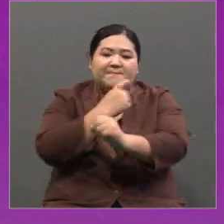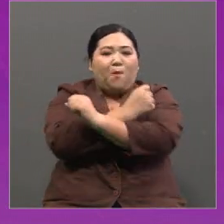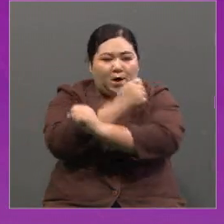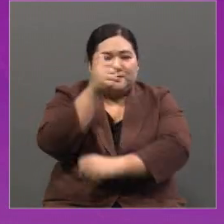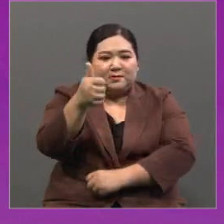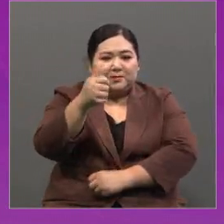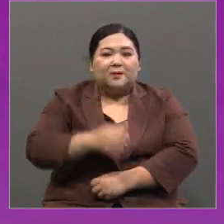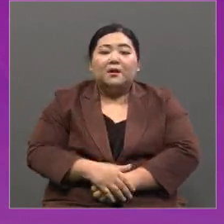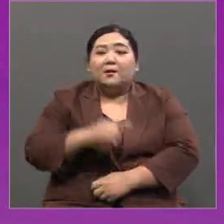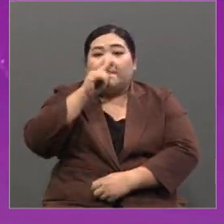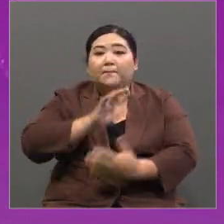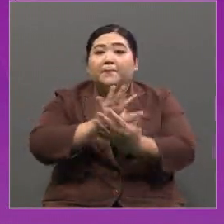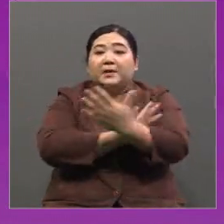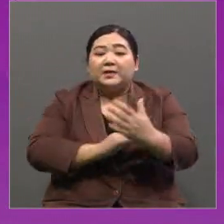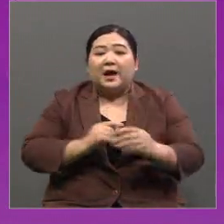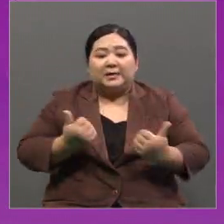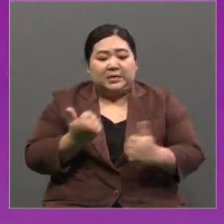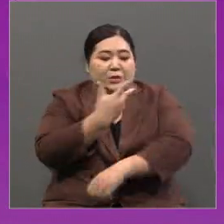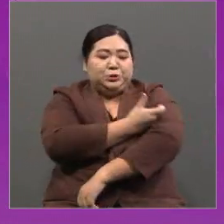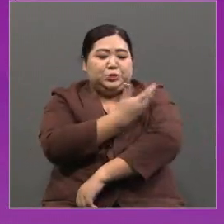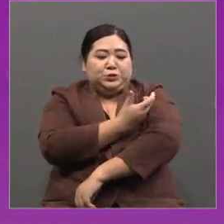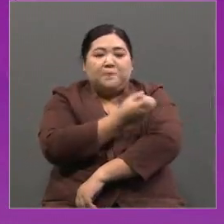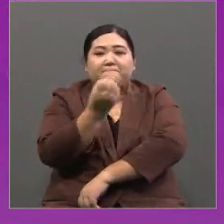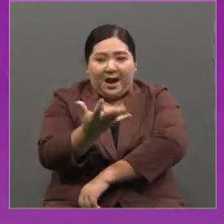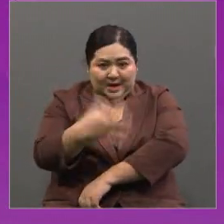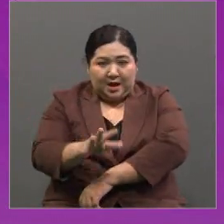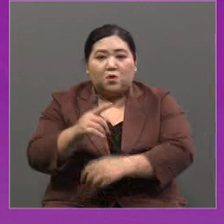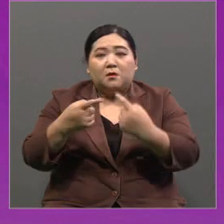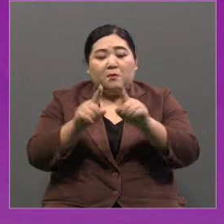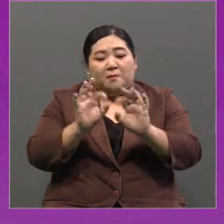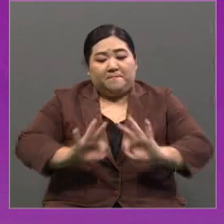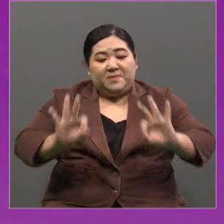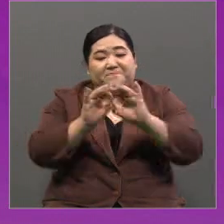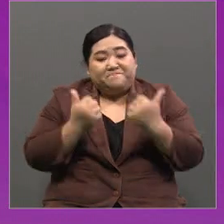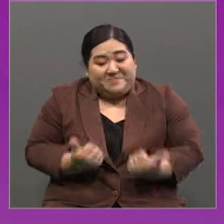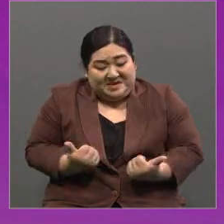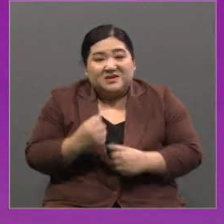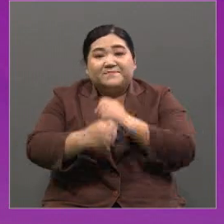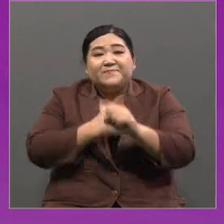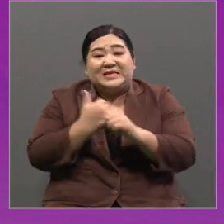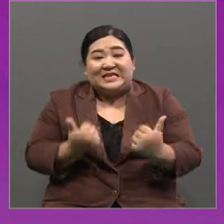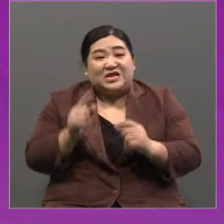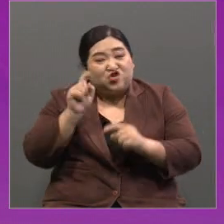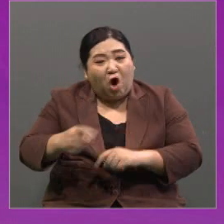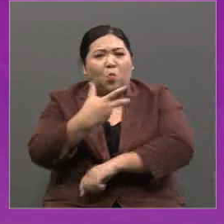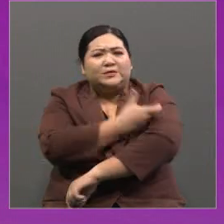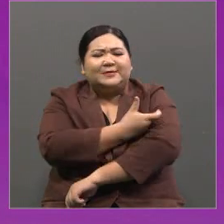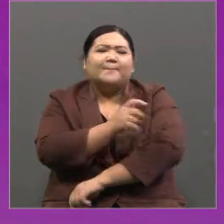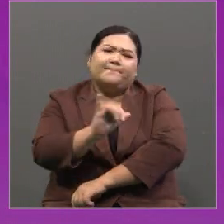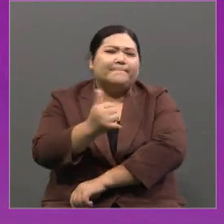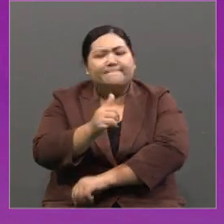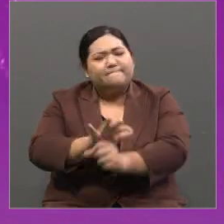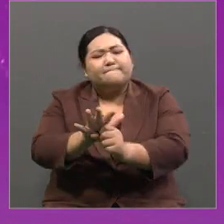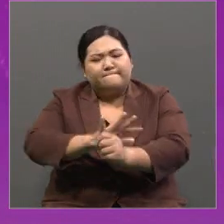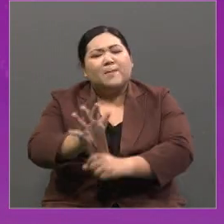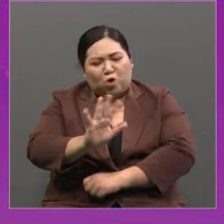แล้วจึงไม่จำเป็นที่จะต้องมีการฉีดวัคซีนทุกคนสำหรับในปีนี้นะคะโดยนายแพทย์โสพลเอี่ยมสิริถาวรค่ะรองอธิบดีกรมควบคุม